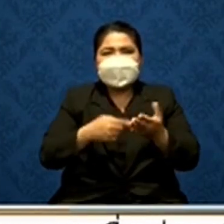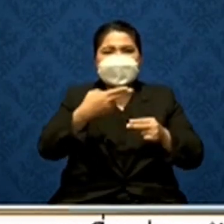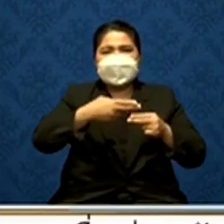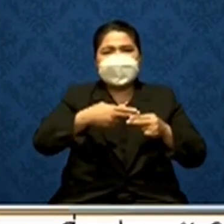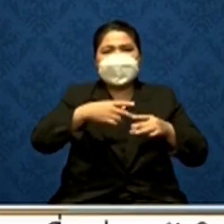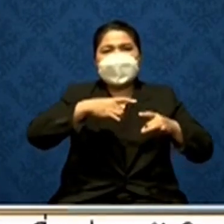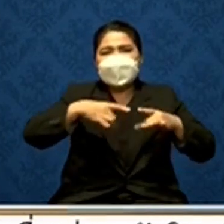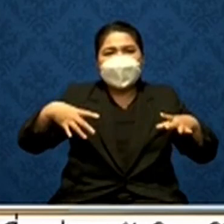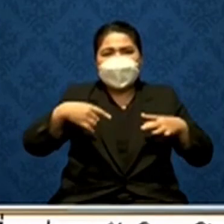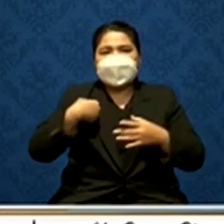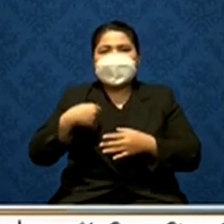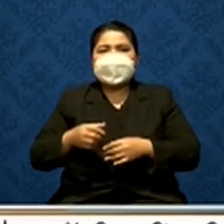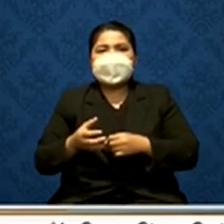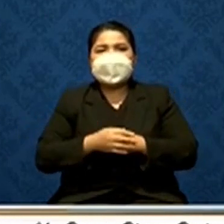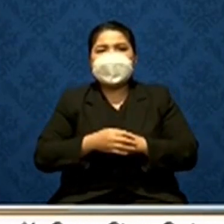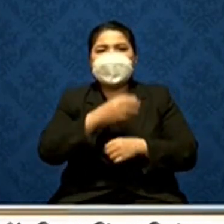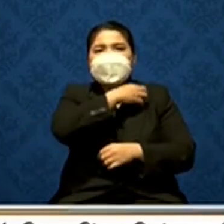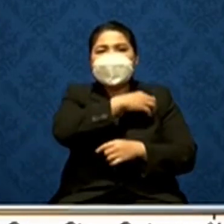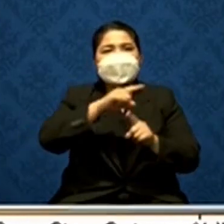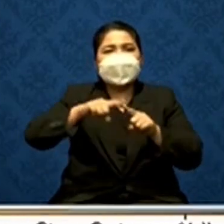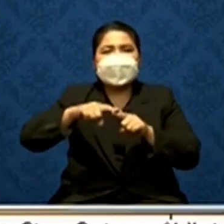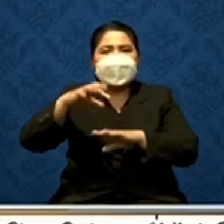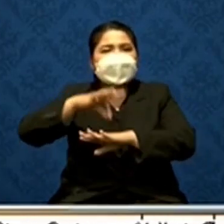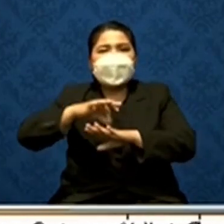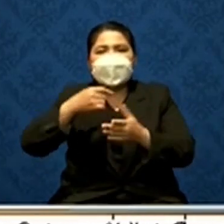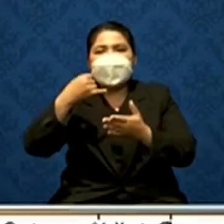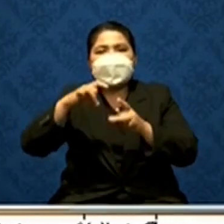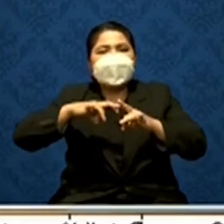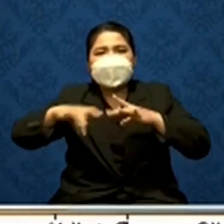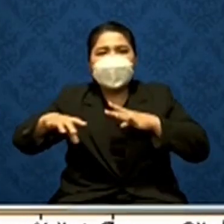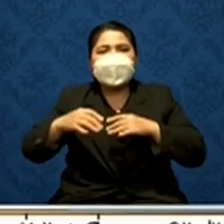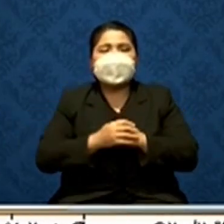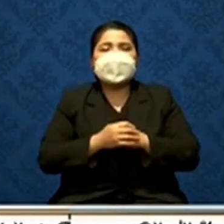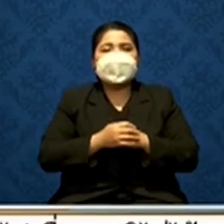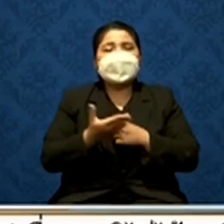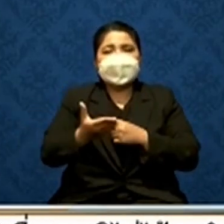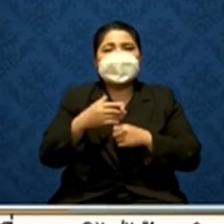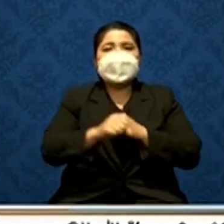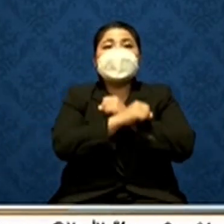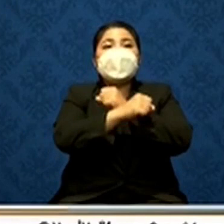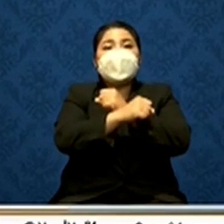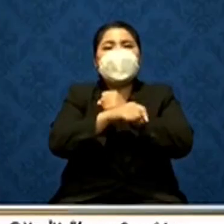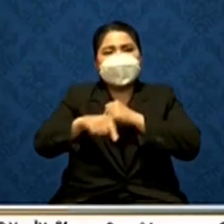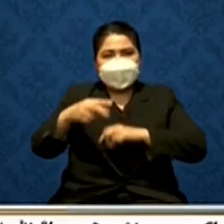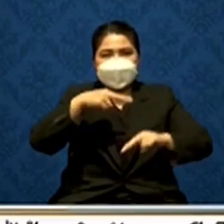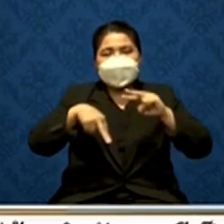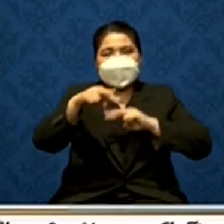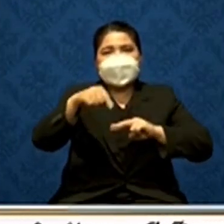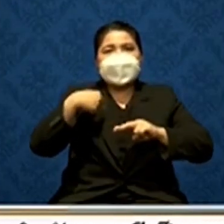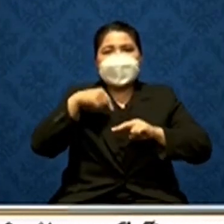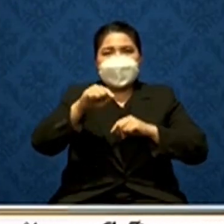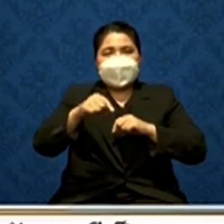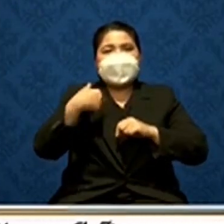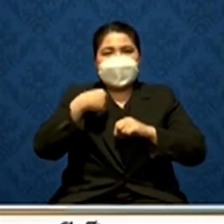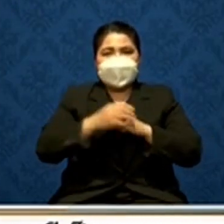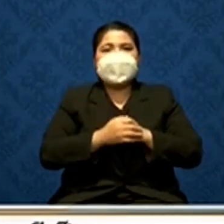ที่เสนอมากเกิไมถกต้องเรีตสือก็ไมใช่บางนั้ทประทานครัเพื่อนปกต้องข้อเทจจิงแล้วก็ที่ระทบารณตนำ